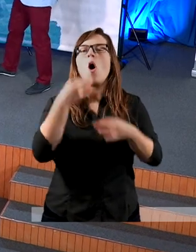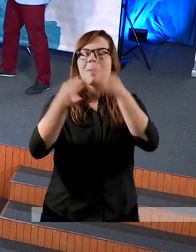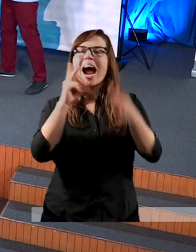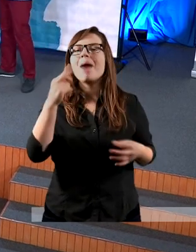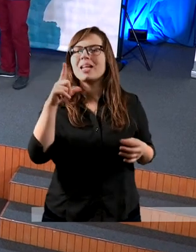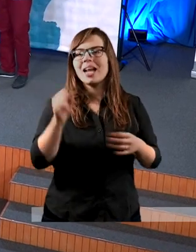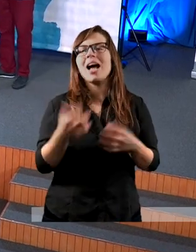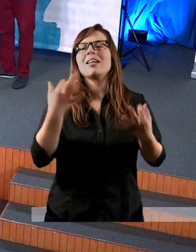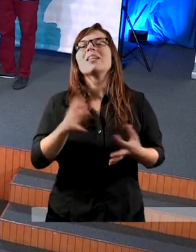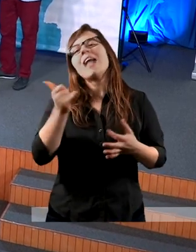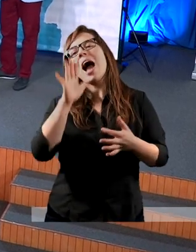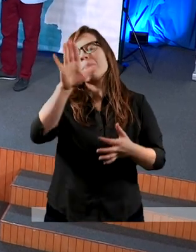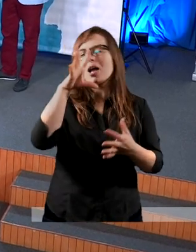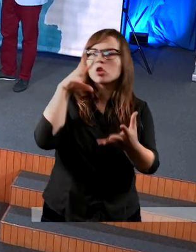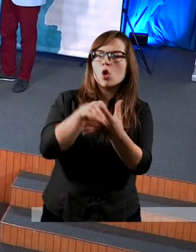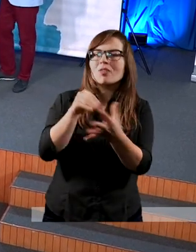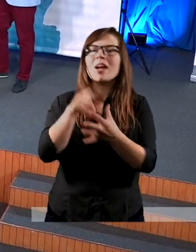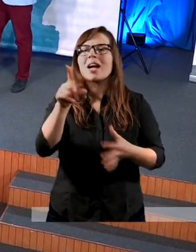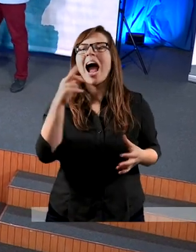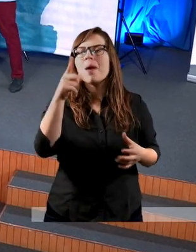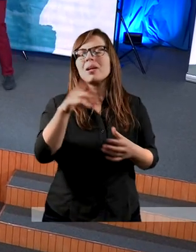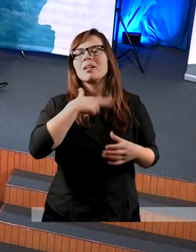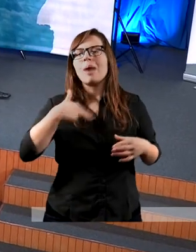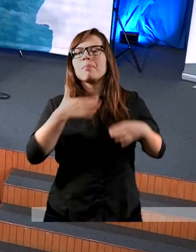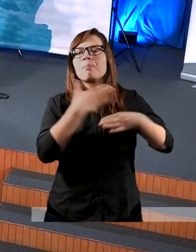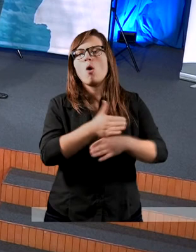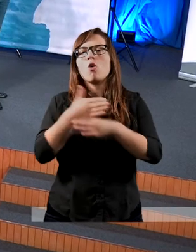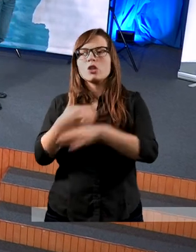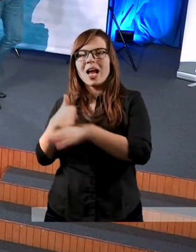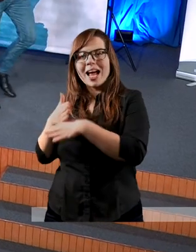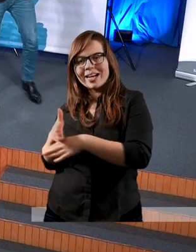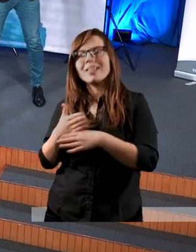Kamila. Zobaczymy, jakim doświadczeniem Kamil się z nami podzieli.